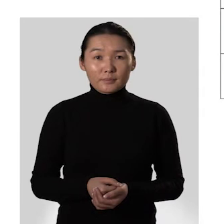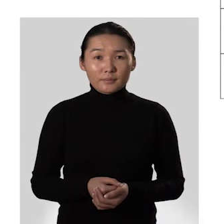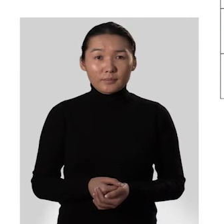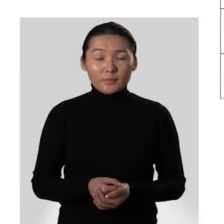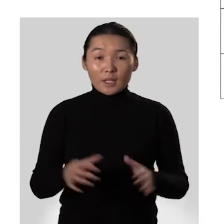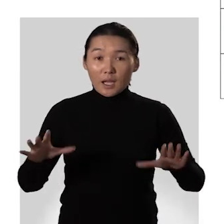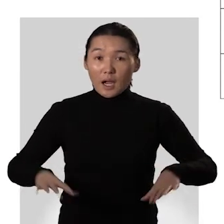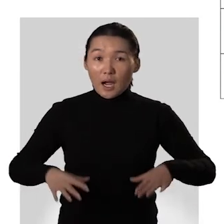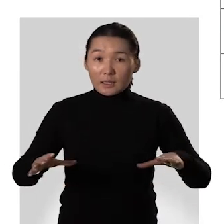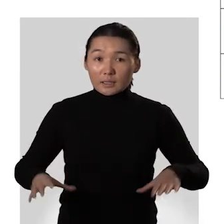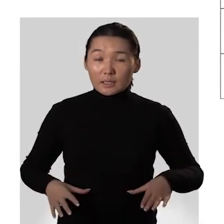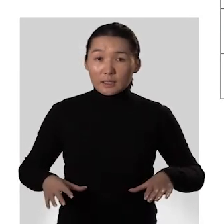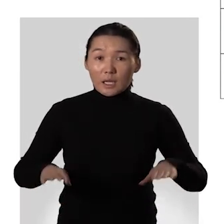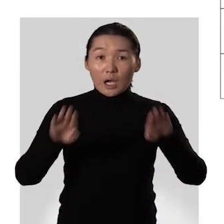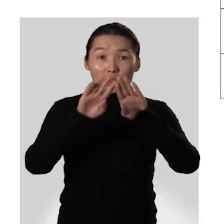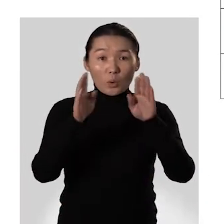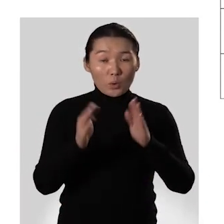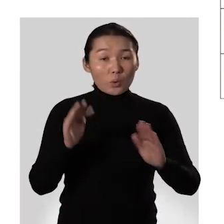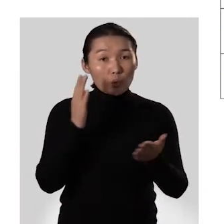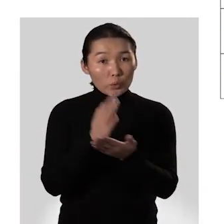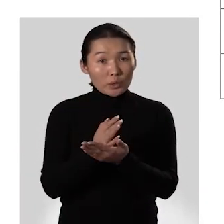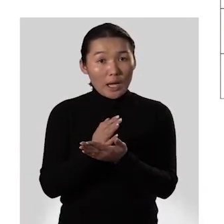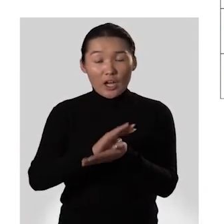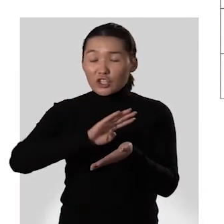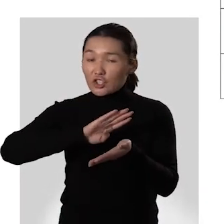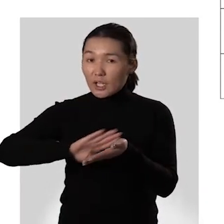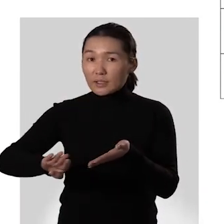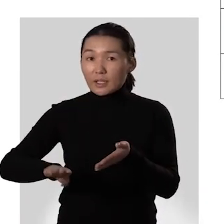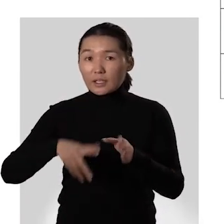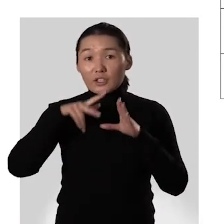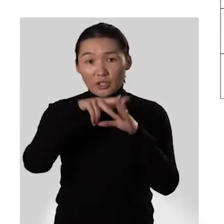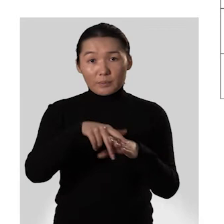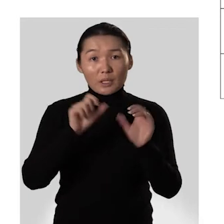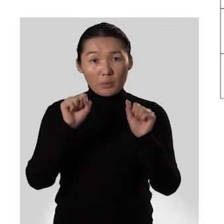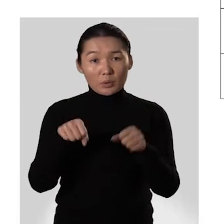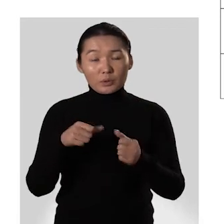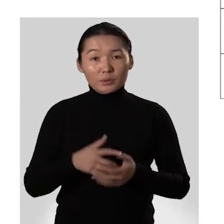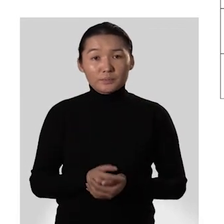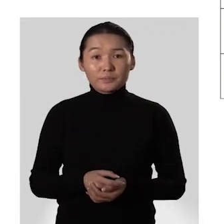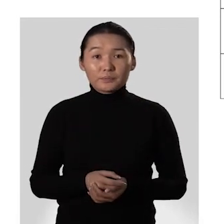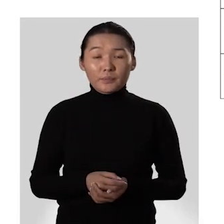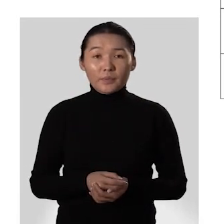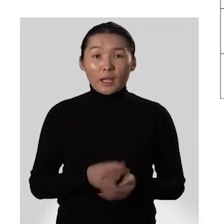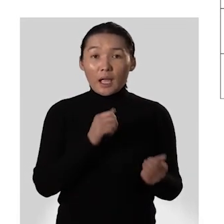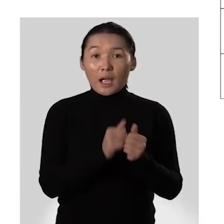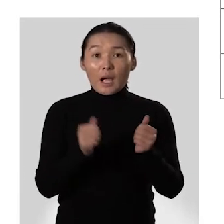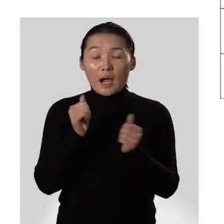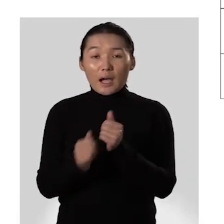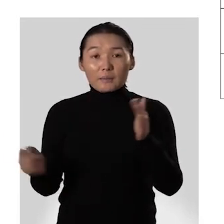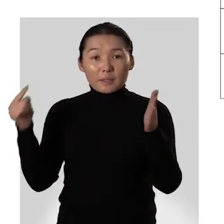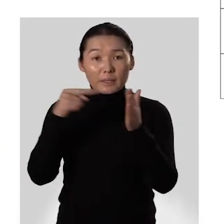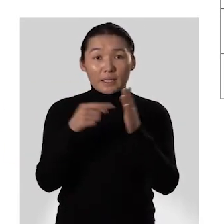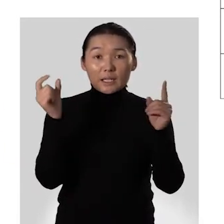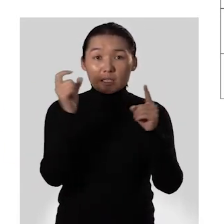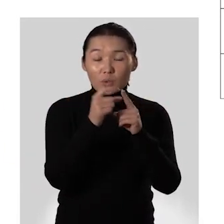Атты токулуу да, жайдак да чапса болот. ар бир белгиленген